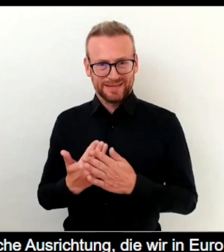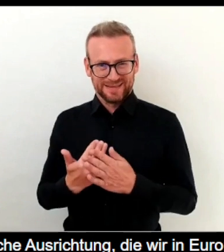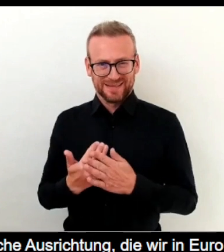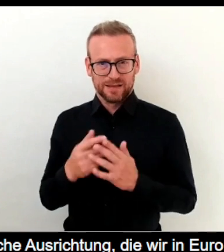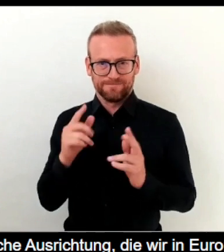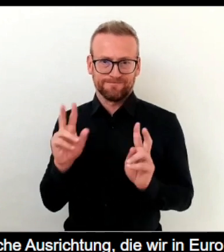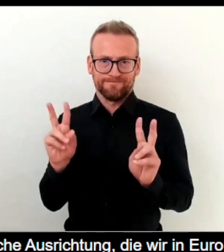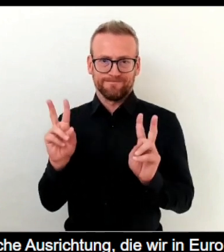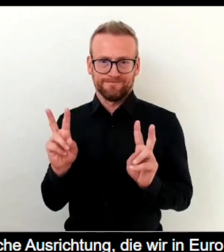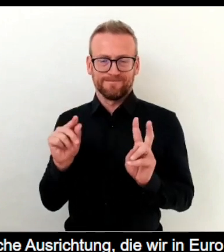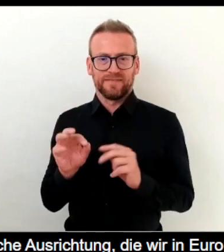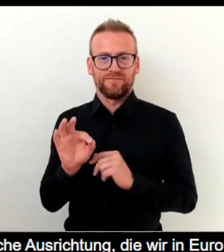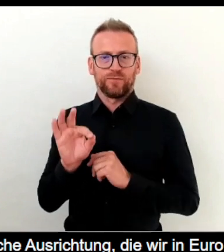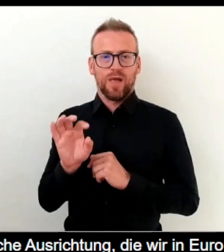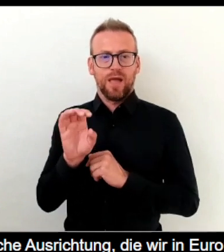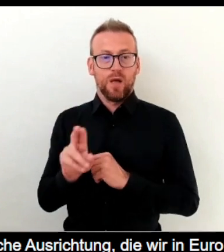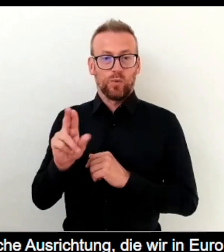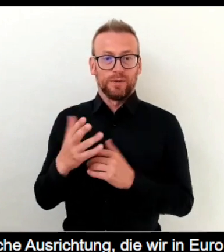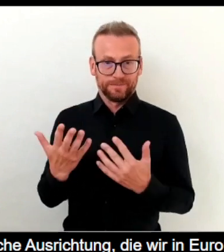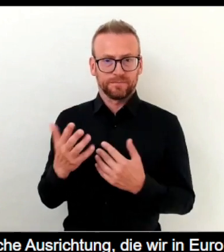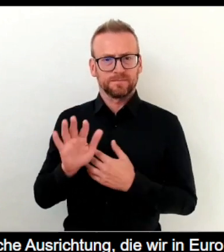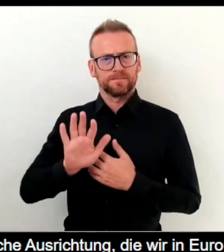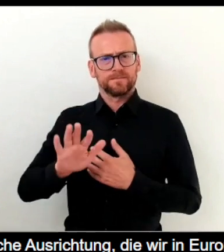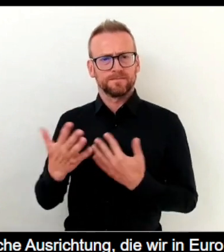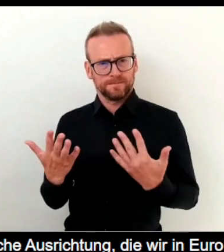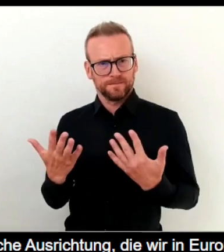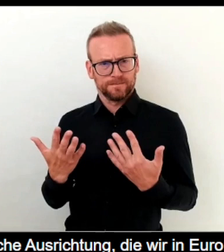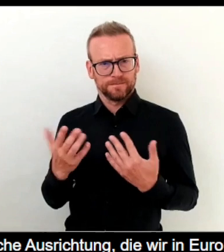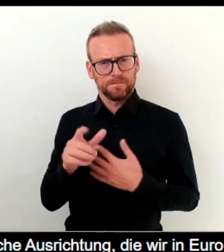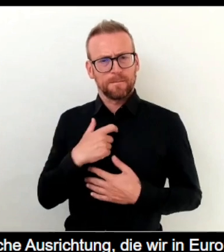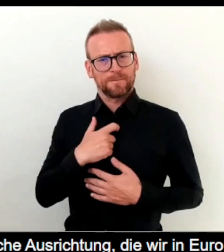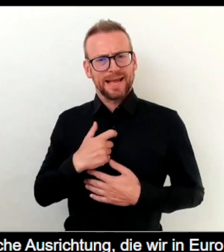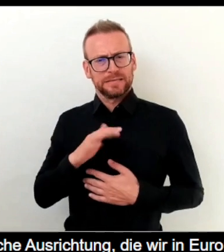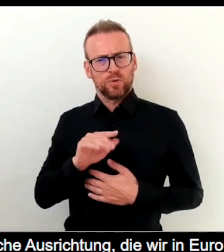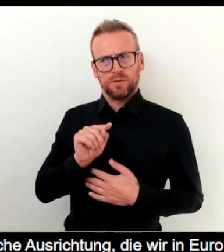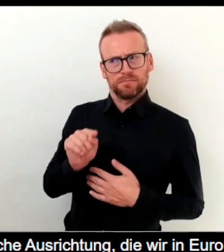Gelten die Bayern da als Besserwisser oder als Bessermacher?